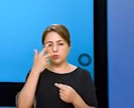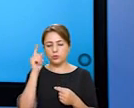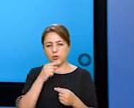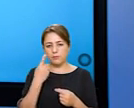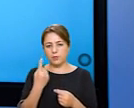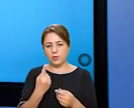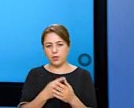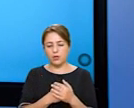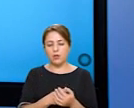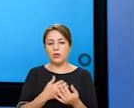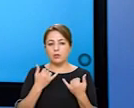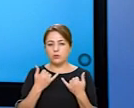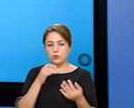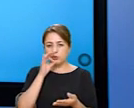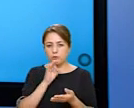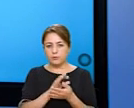endi natijamiz bizda.